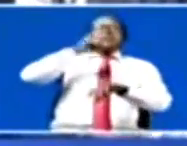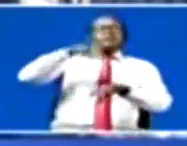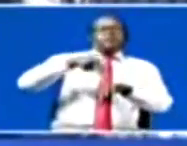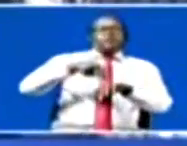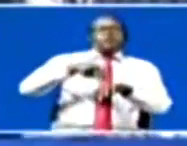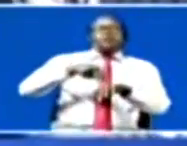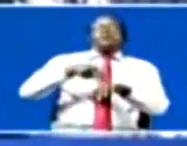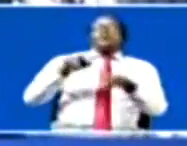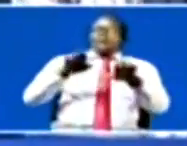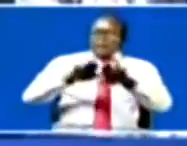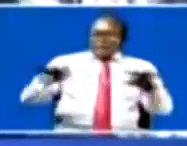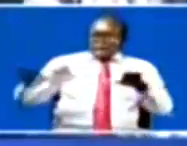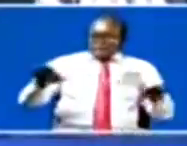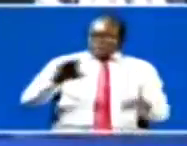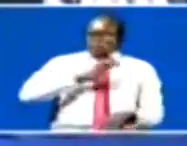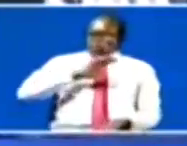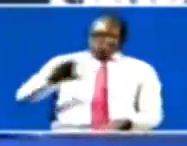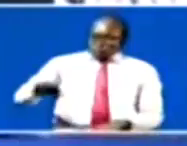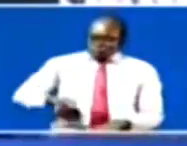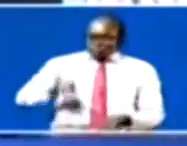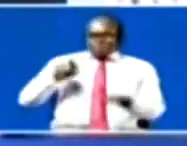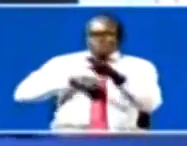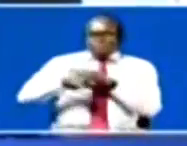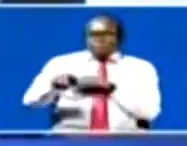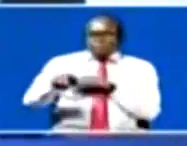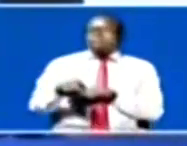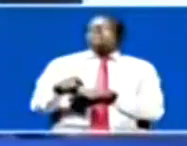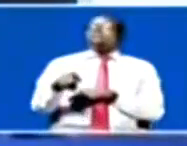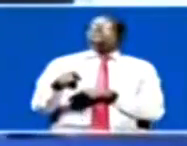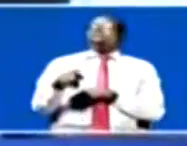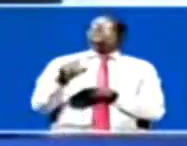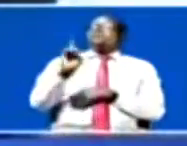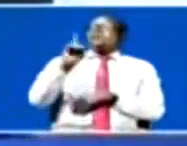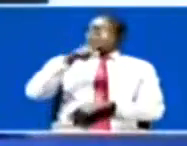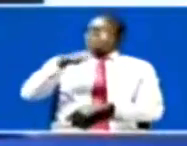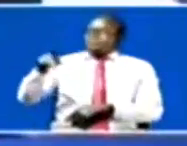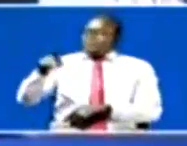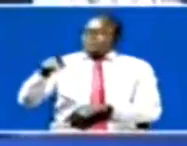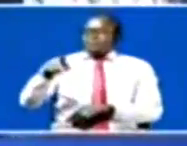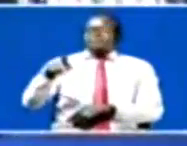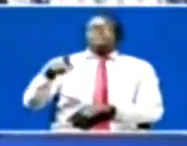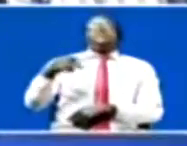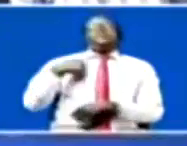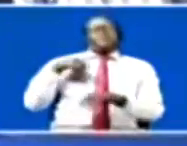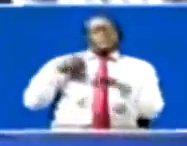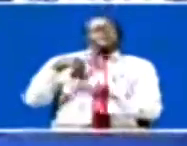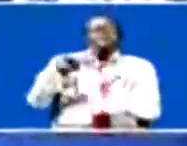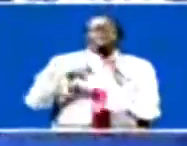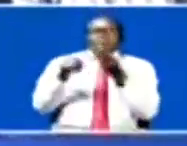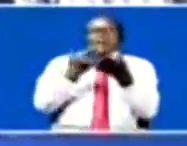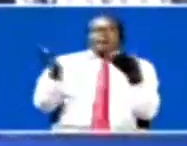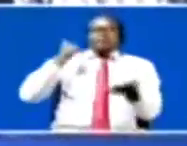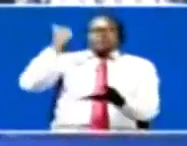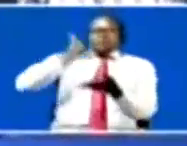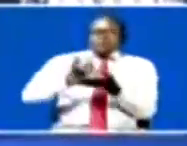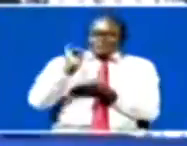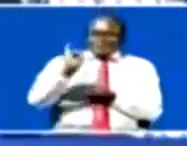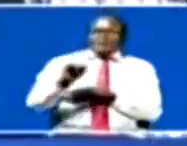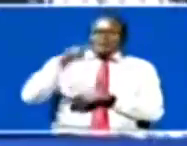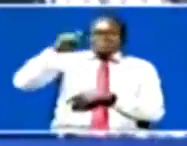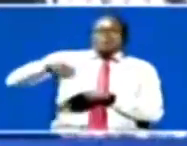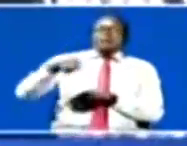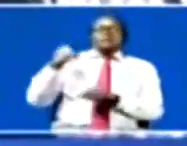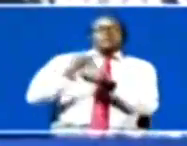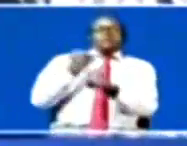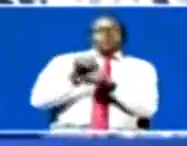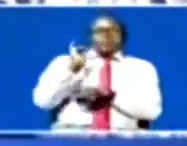wa mambo ya ardhi, tukafika kwa Mohamed Haji DPP, tulifika kila ofisi ambayo ilikuwa inastahili